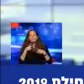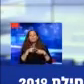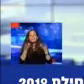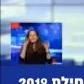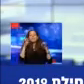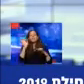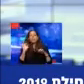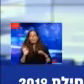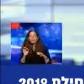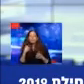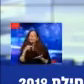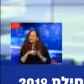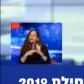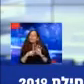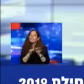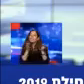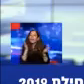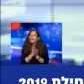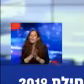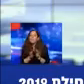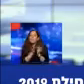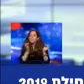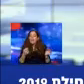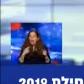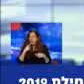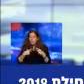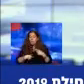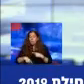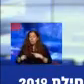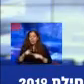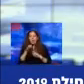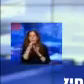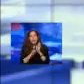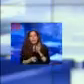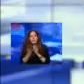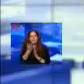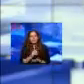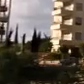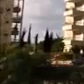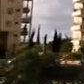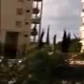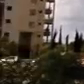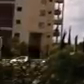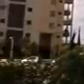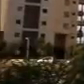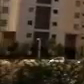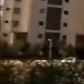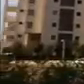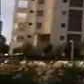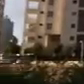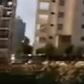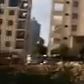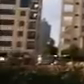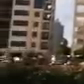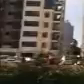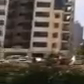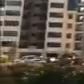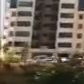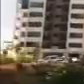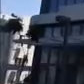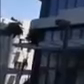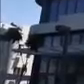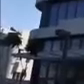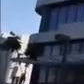הזאת תיכנס לתוקף כבר בתחילת השנה, הפרטים בכתבה של בן זיגדון. כלכלת בחירות או ניסיון לפתור את